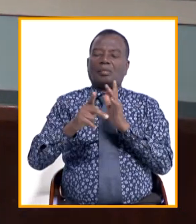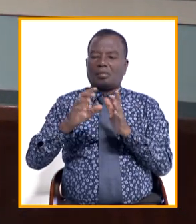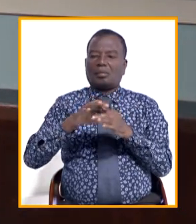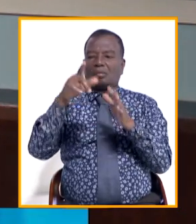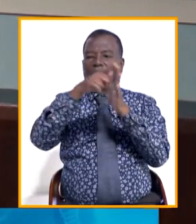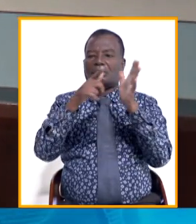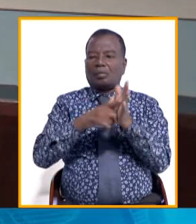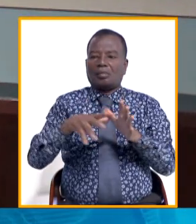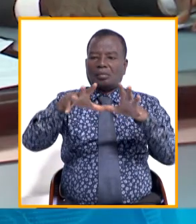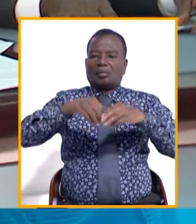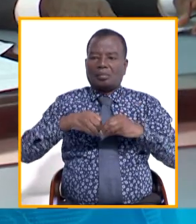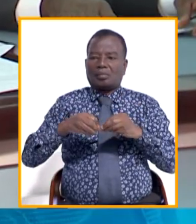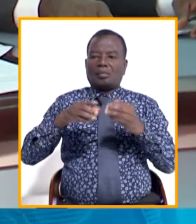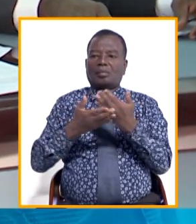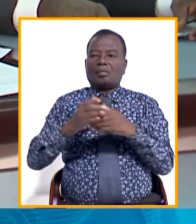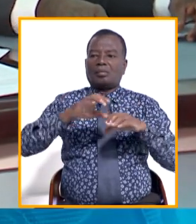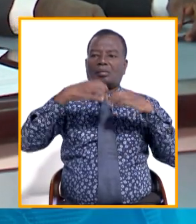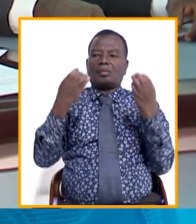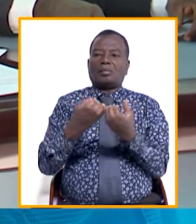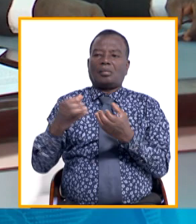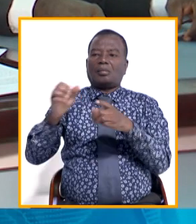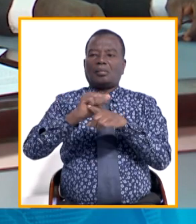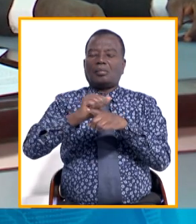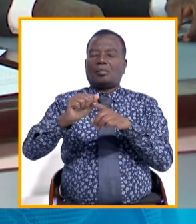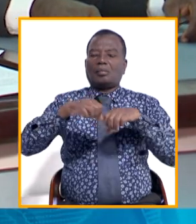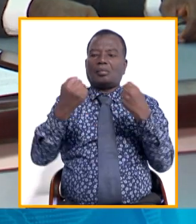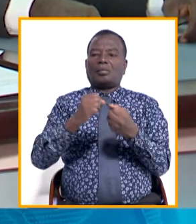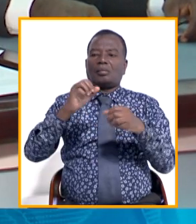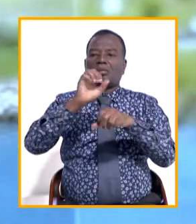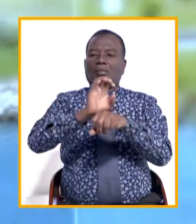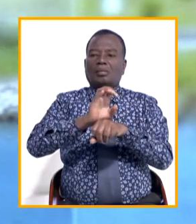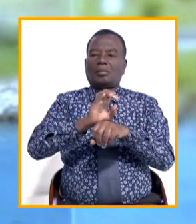est donc adopté à l'unanimité par la Commission des affaires sociales et culturelles.